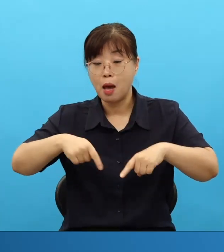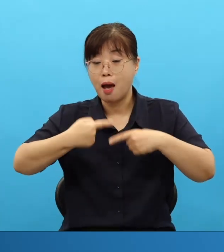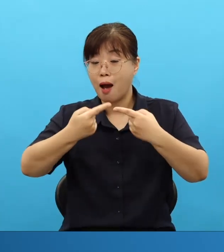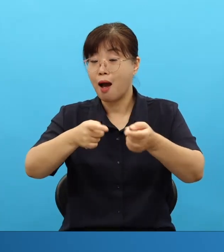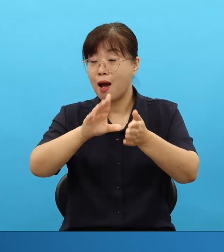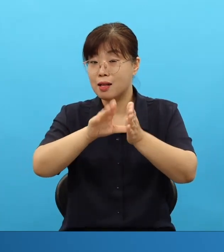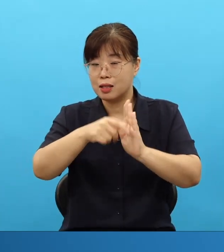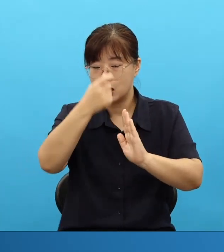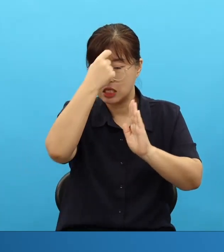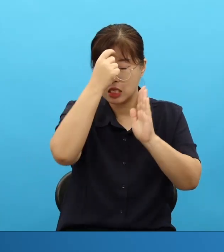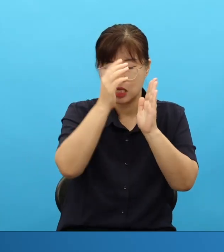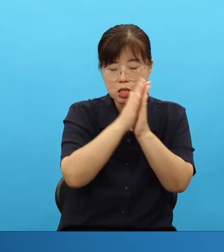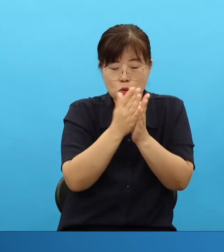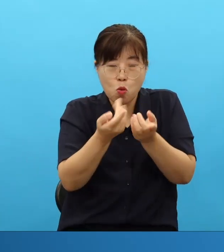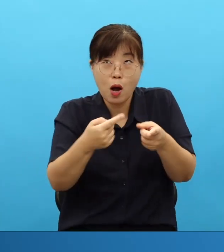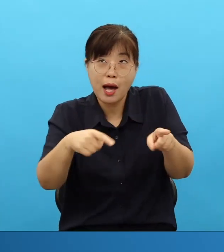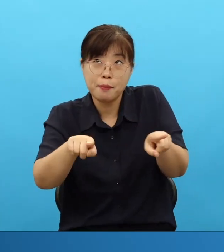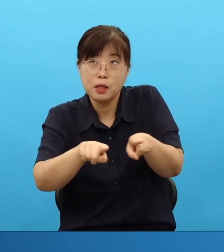동안에 응답